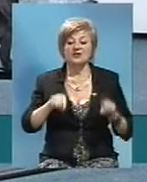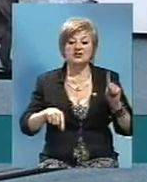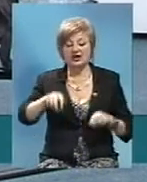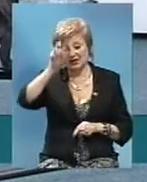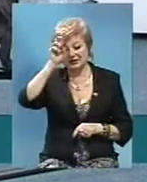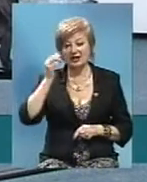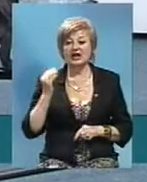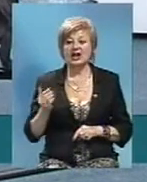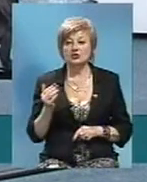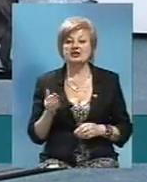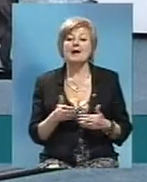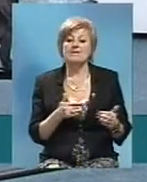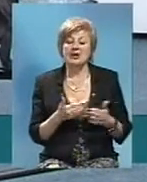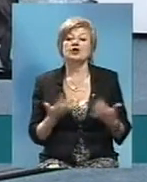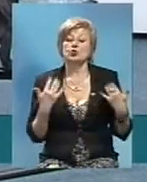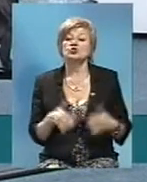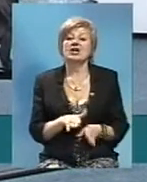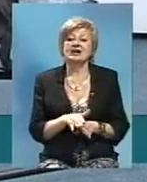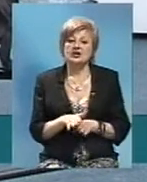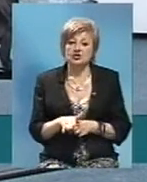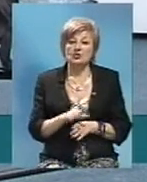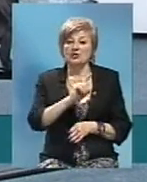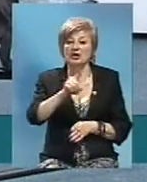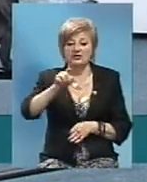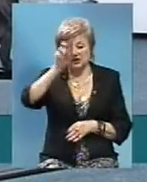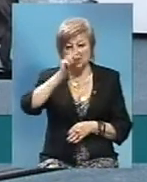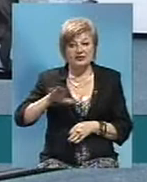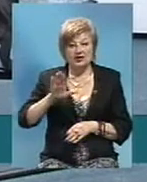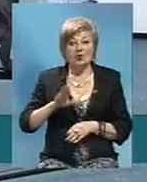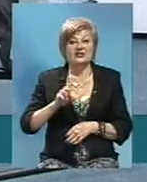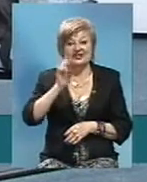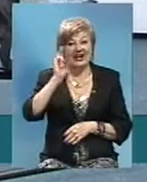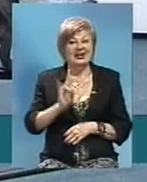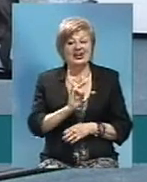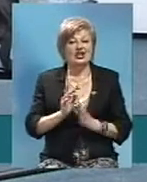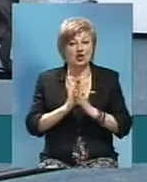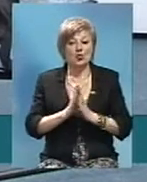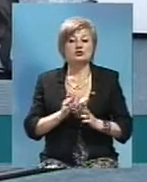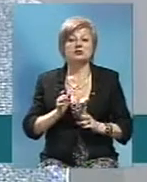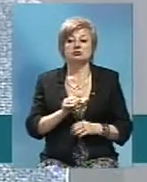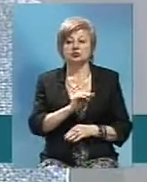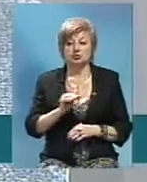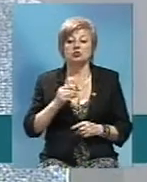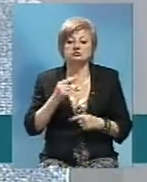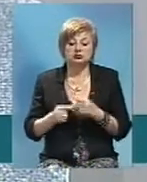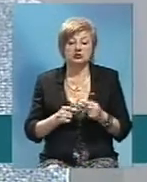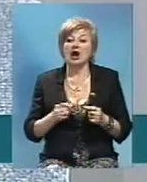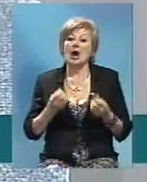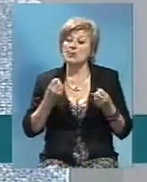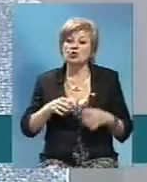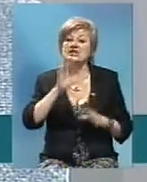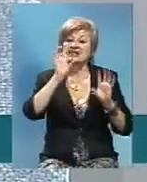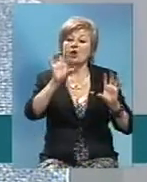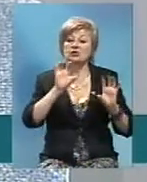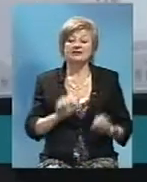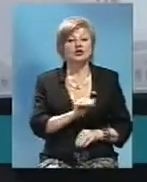как бы практика уже была реализована. Вот, из тех стран, в которых не на религиозном уровне это все было из спокон веков, да, а законодательно. То есть эти